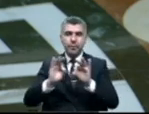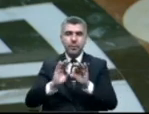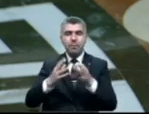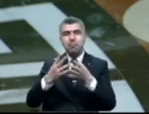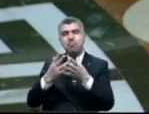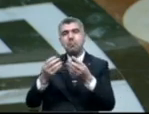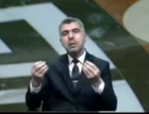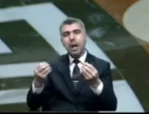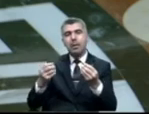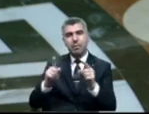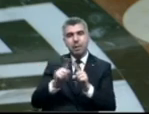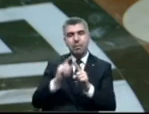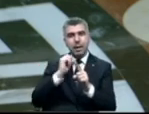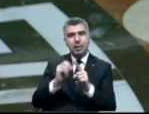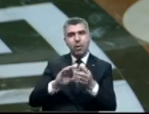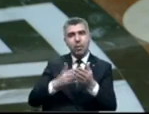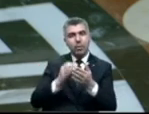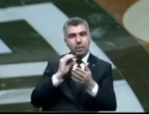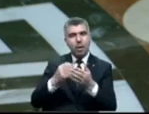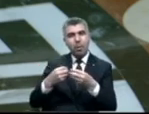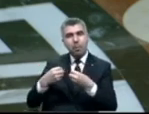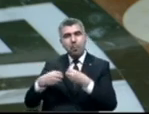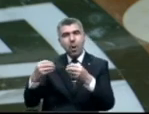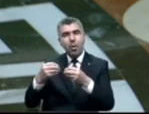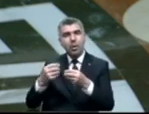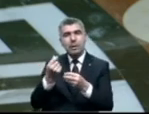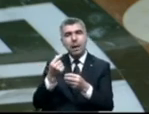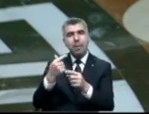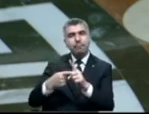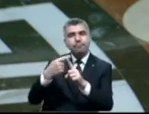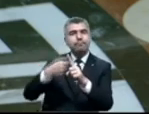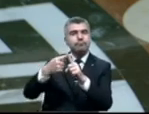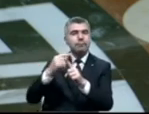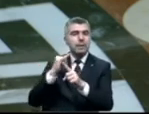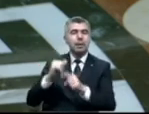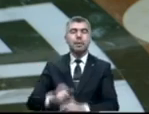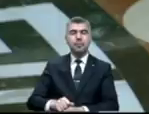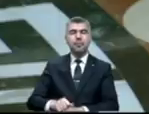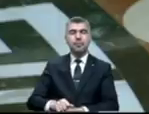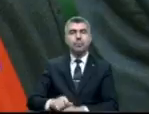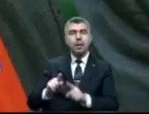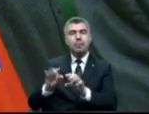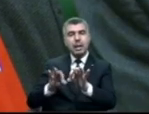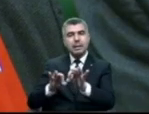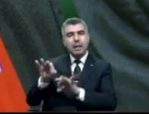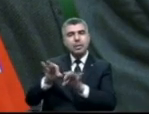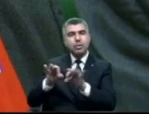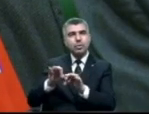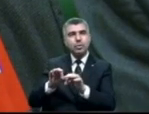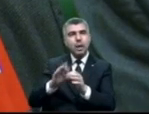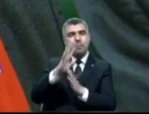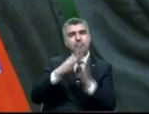مما يؤثر سلبا على مدخول المنتج وكذلك رفع الأسعار وترتكز استراتيجيات الجيل الأخضر